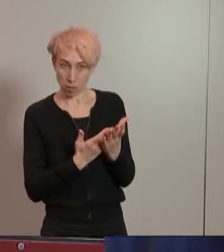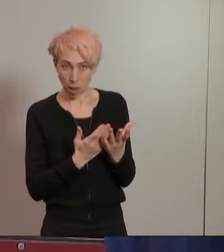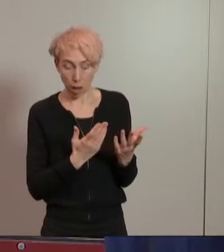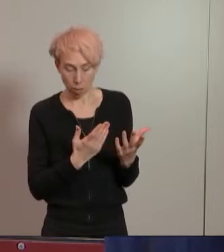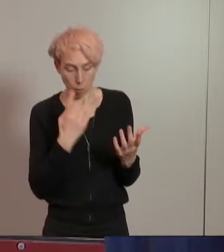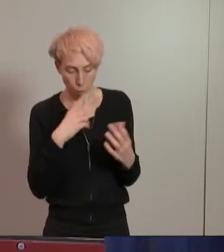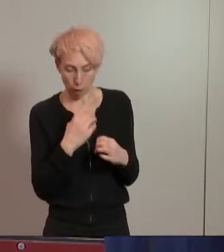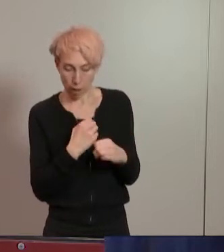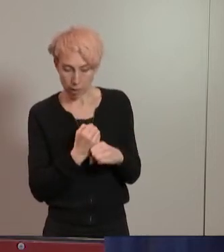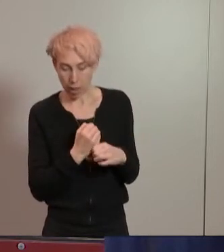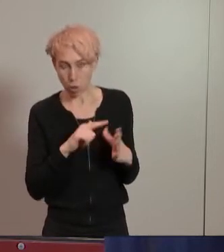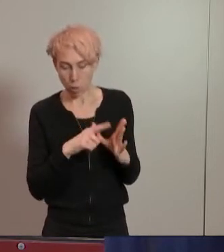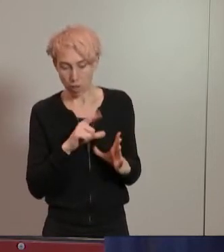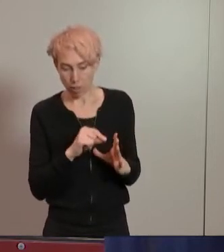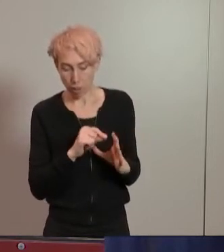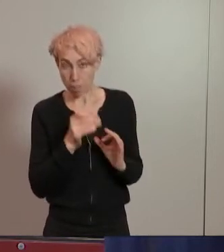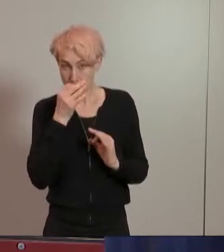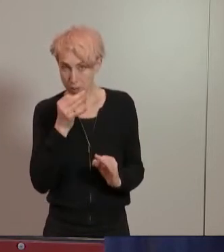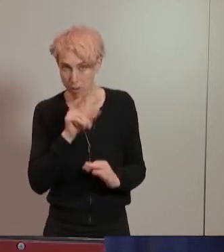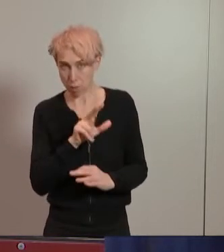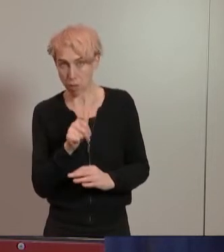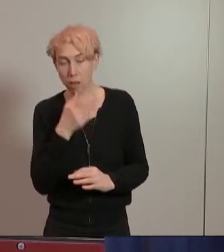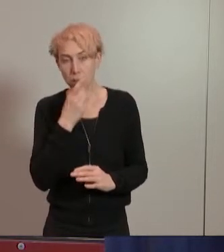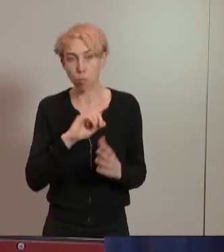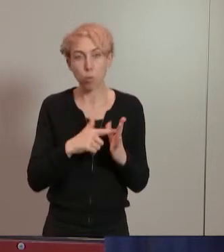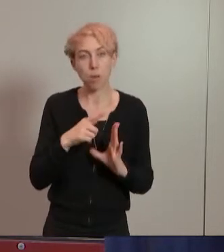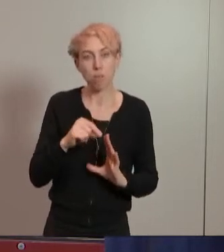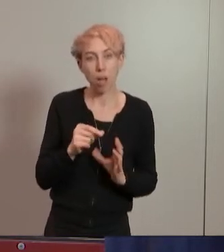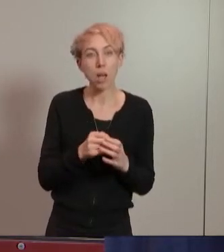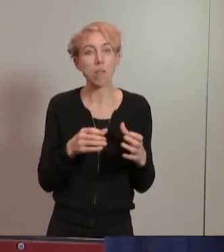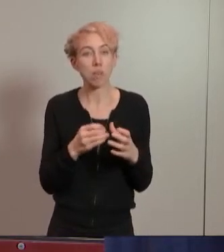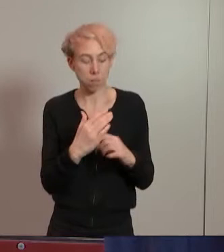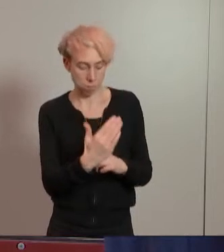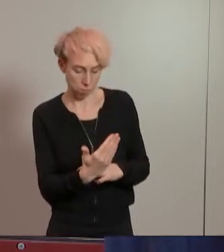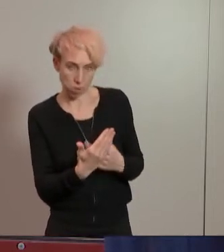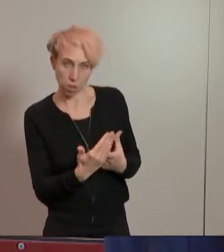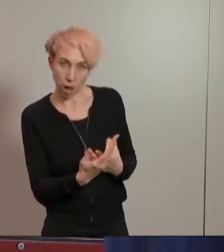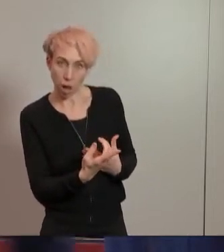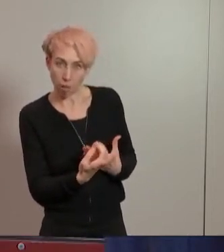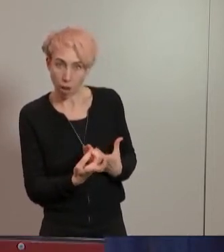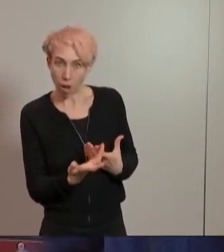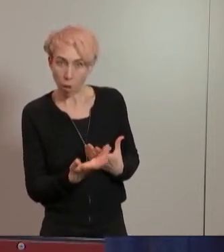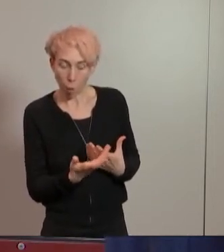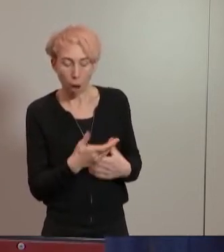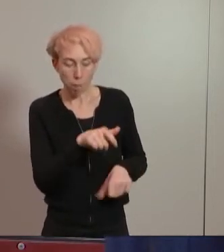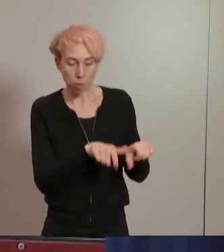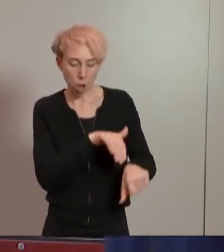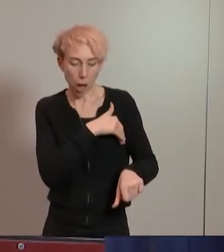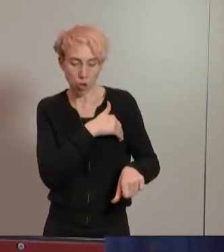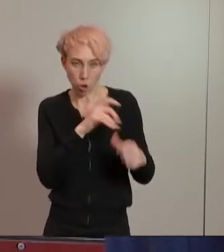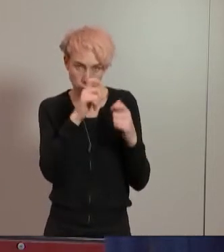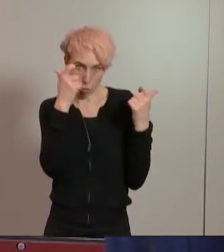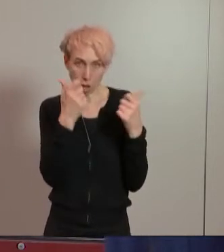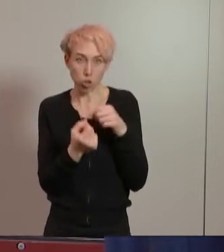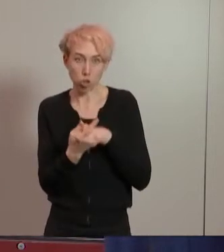plus précisément au 31 décembre 2020. Les effectifs présentés dans ce rapport sont principalement ceux des agents titulaires, excepté pour